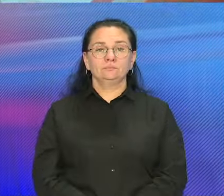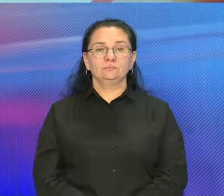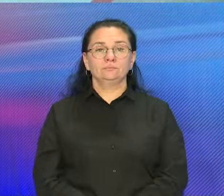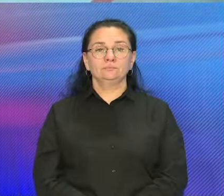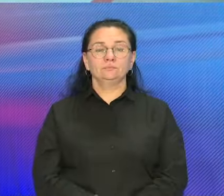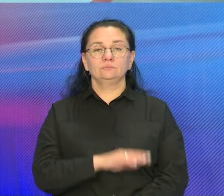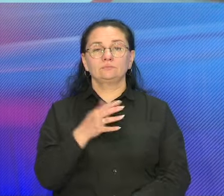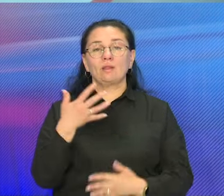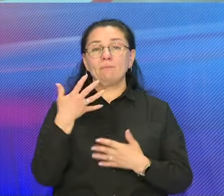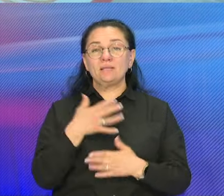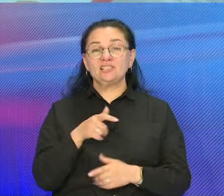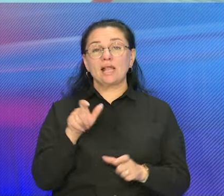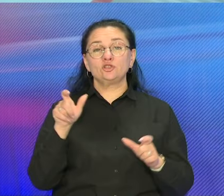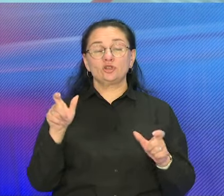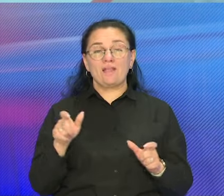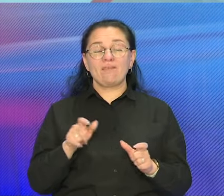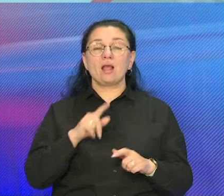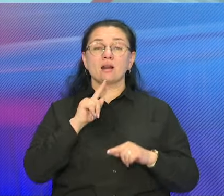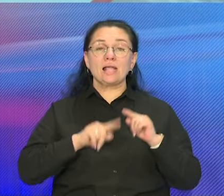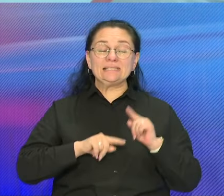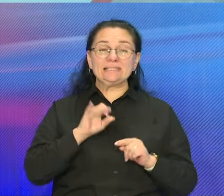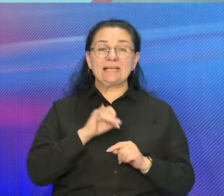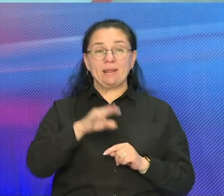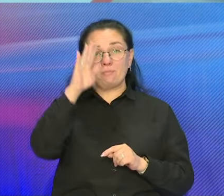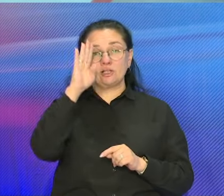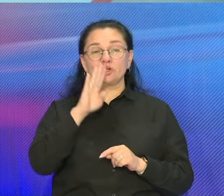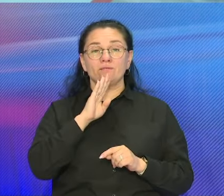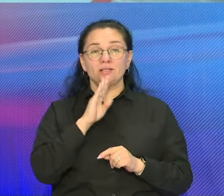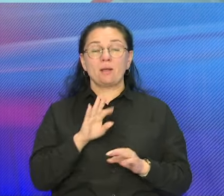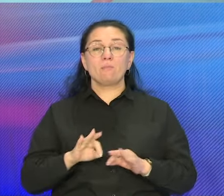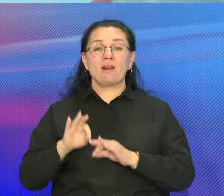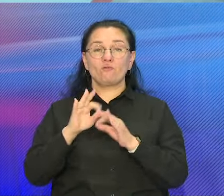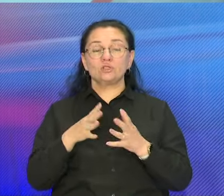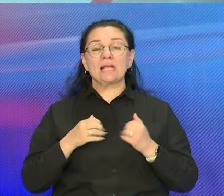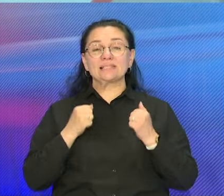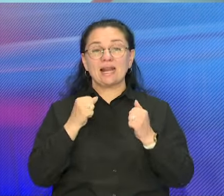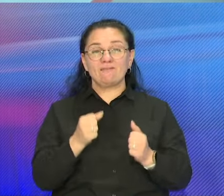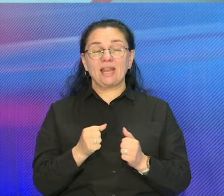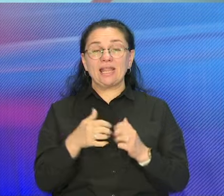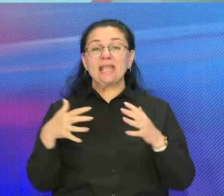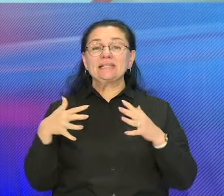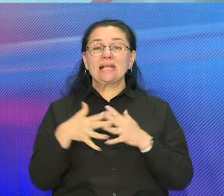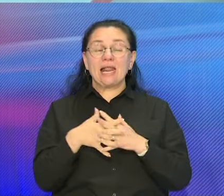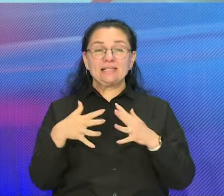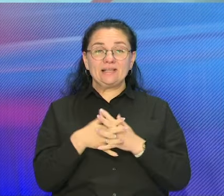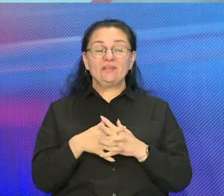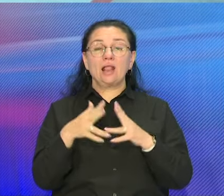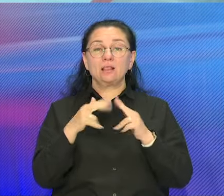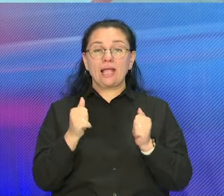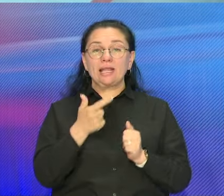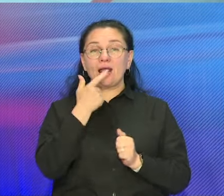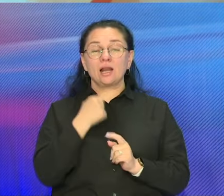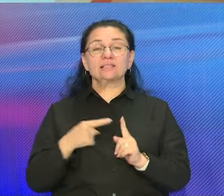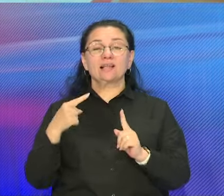50 человек, батько, хлопчика и девочинок проходят этими днями оздоровление в рамках интеграционного лахера «Червоного крыжа»